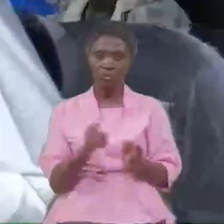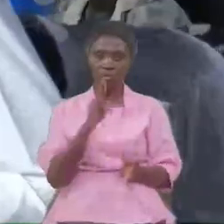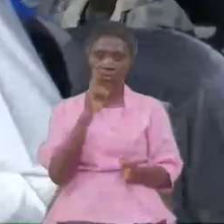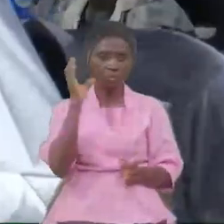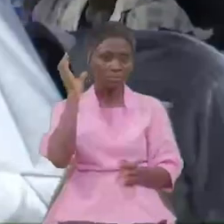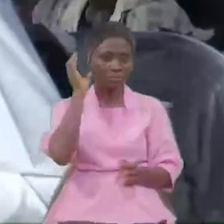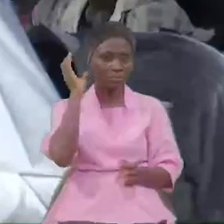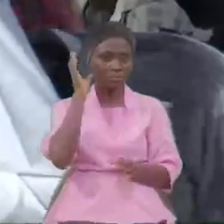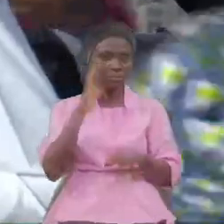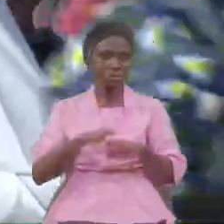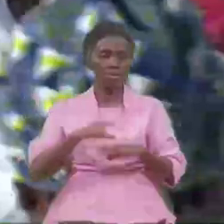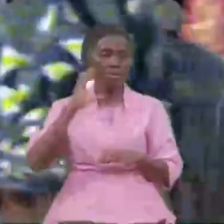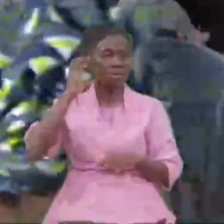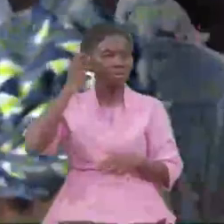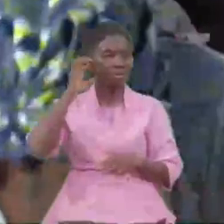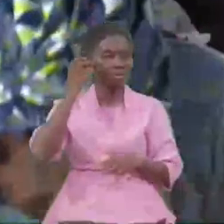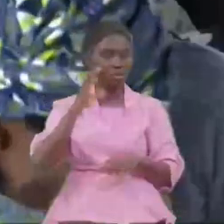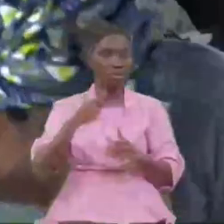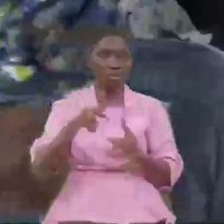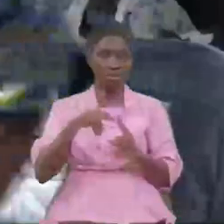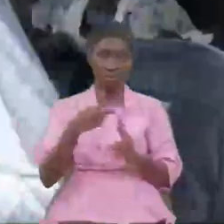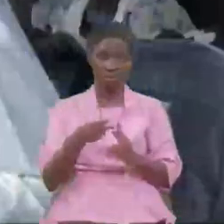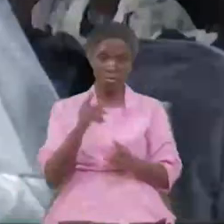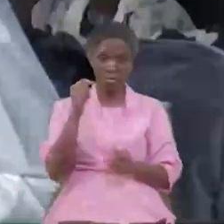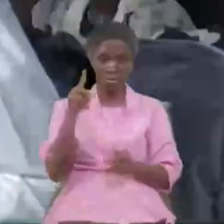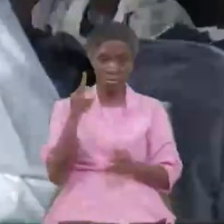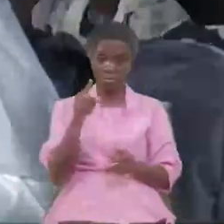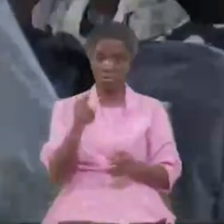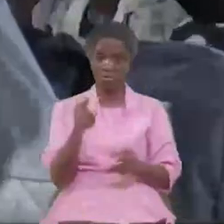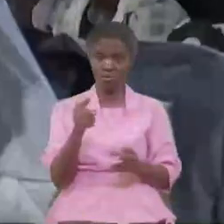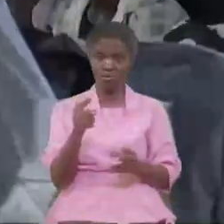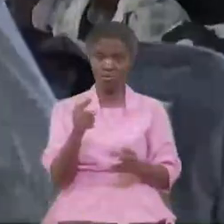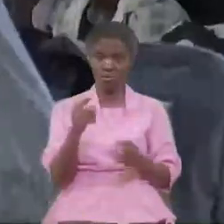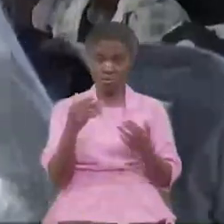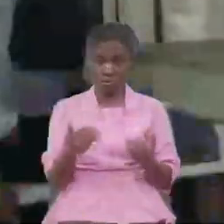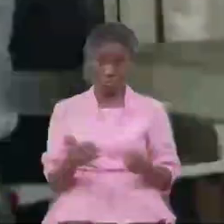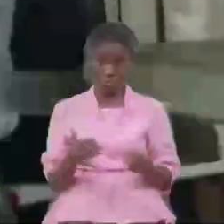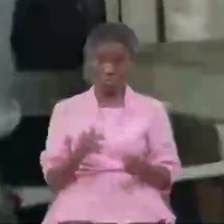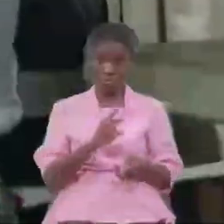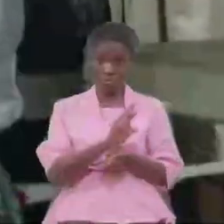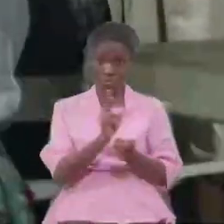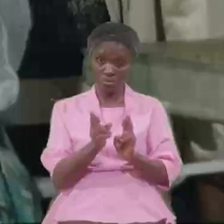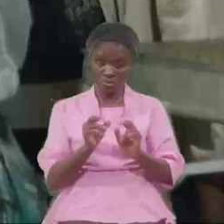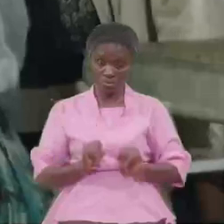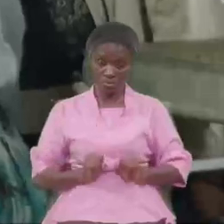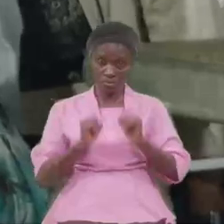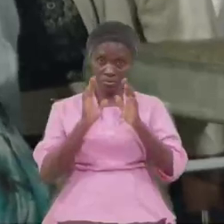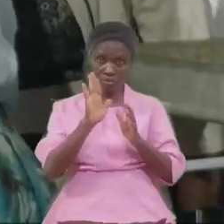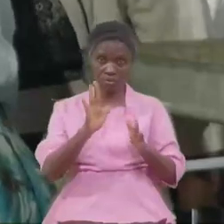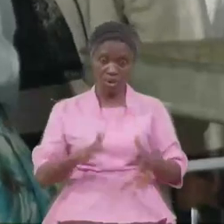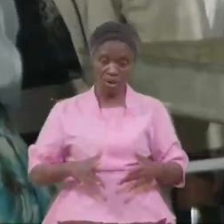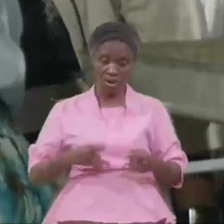Si vous écoutez la radio et vous venez de donner votre vie à Christ, nous